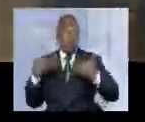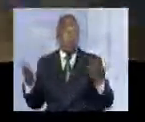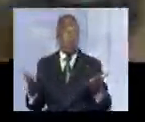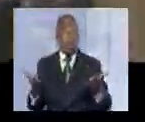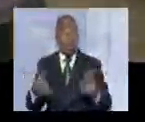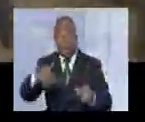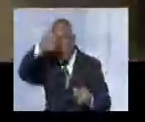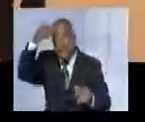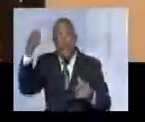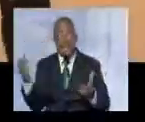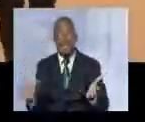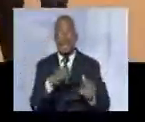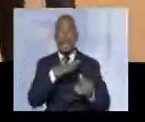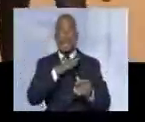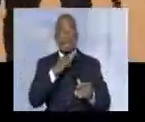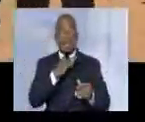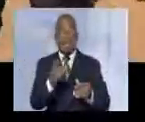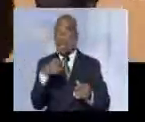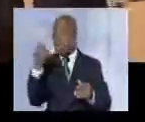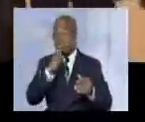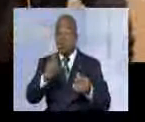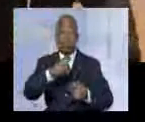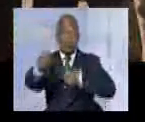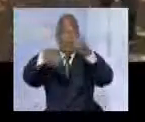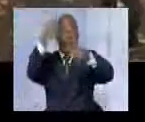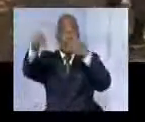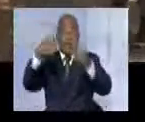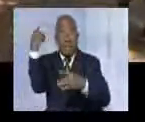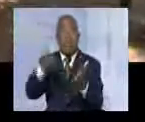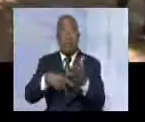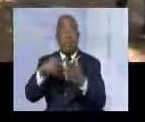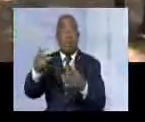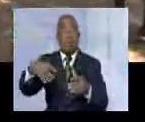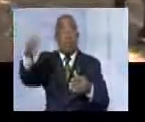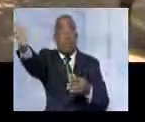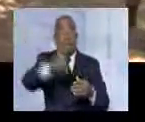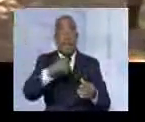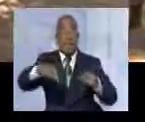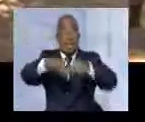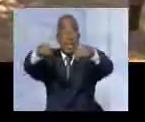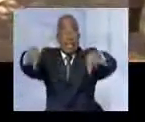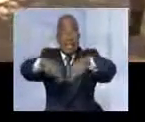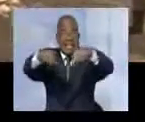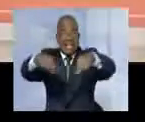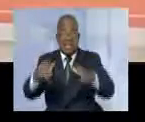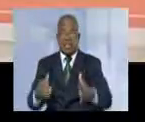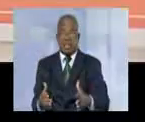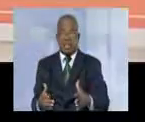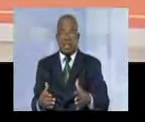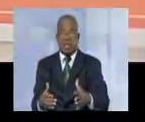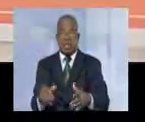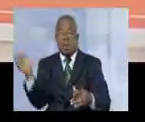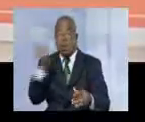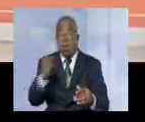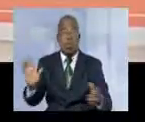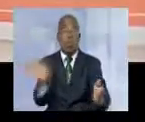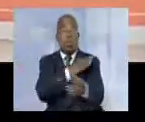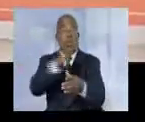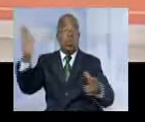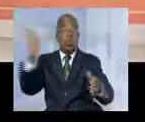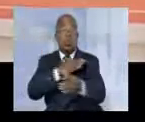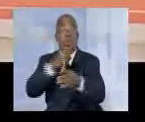couplées municipales et régionales du 21 avril dernier. La première responsable, Irène Vira, souligne « Le Burida